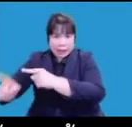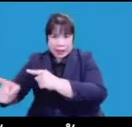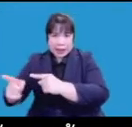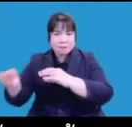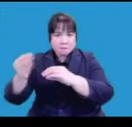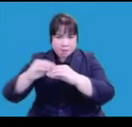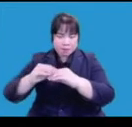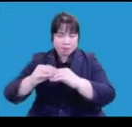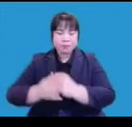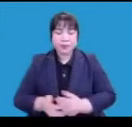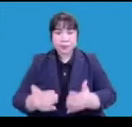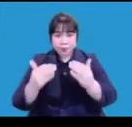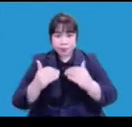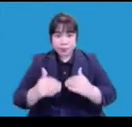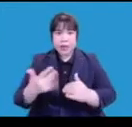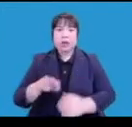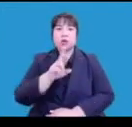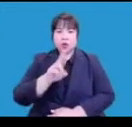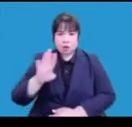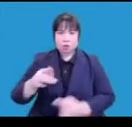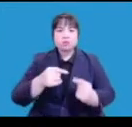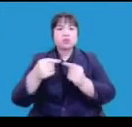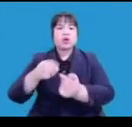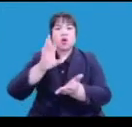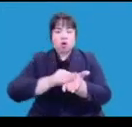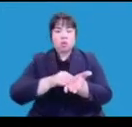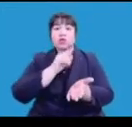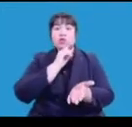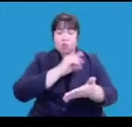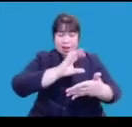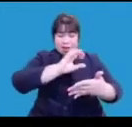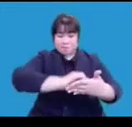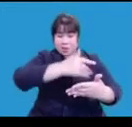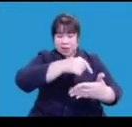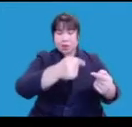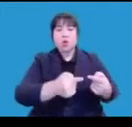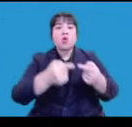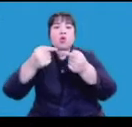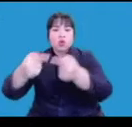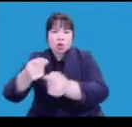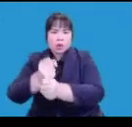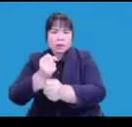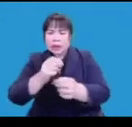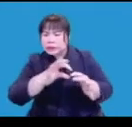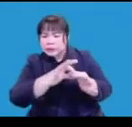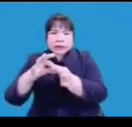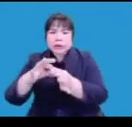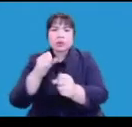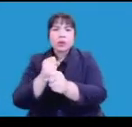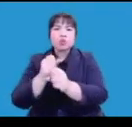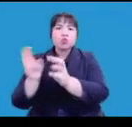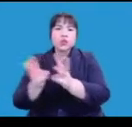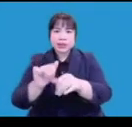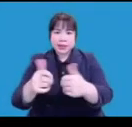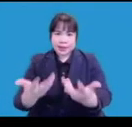งนี้นะครับเราต้องหาวิธีในการทำระบบให้ส่งต่อข้อมูลไปถึงผู้ออกนโยบายและผู้ปฏิบัติการนะครับจะทำอย่างไรรูปแบบไหน